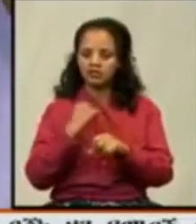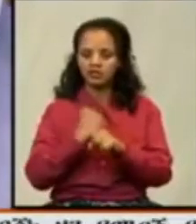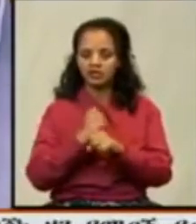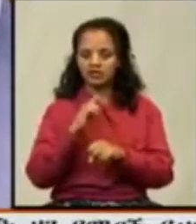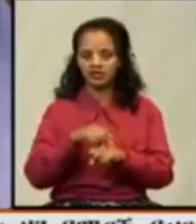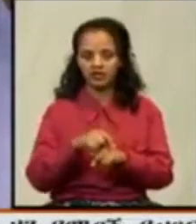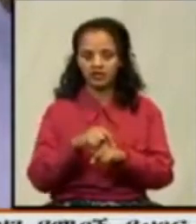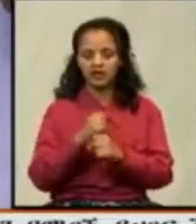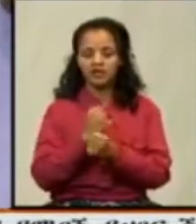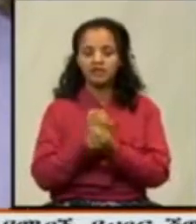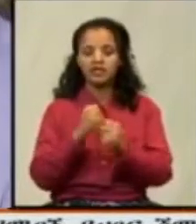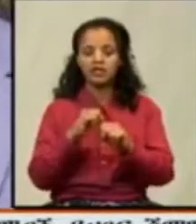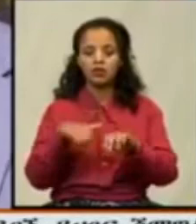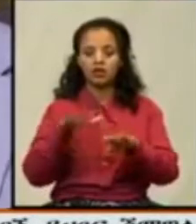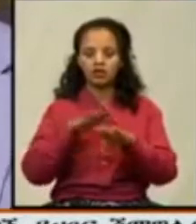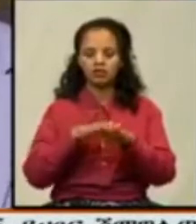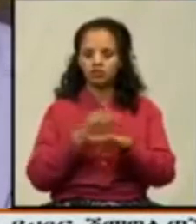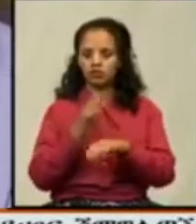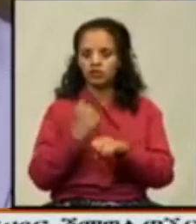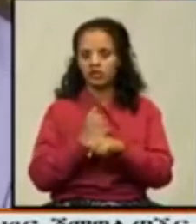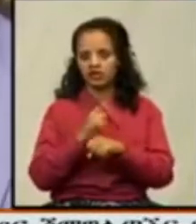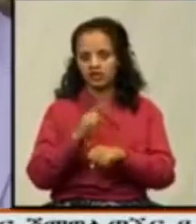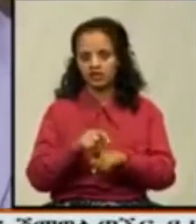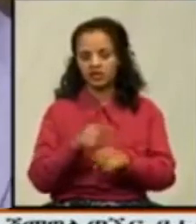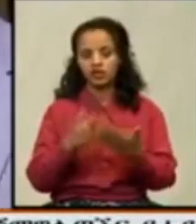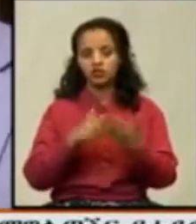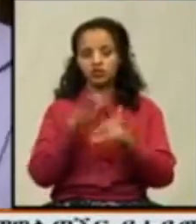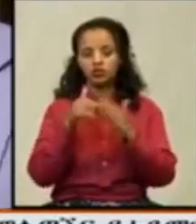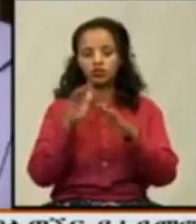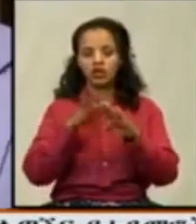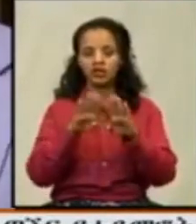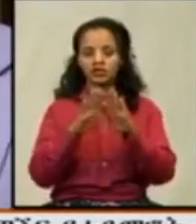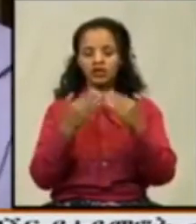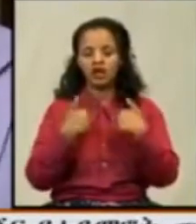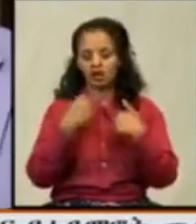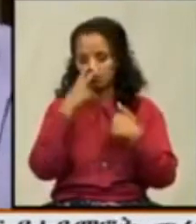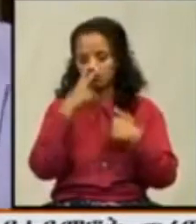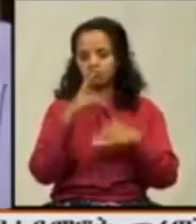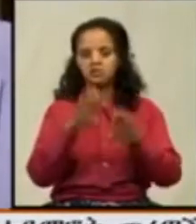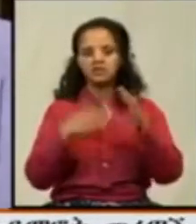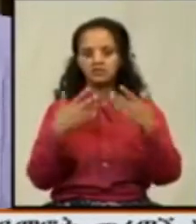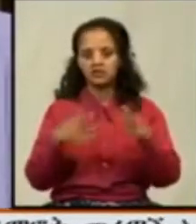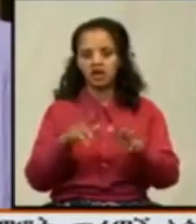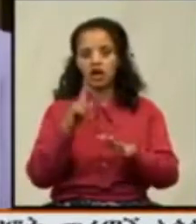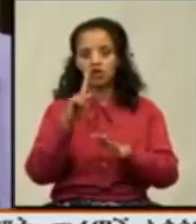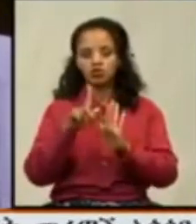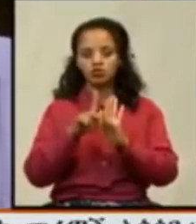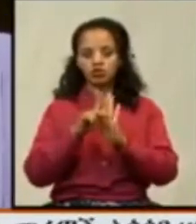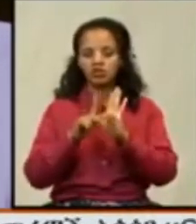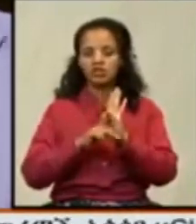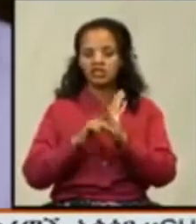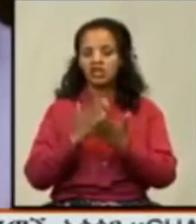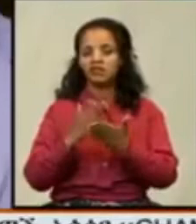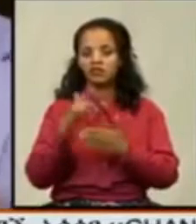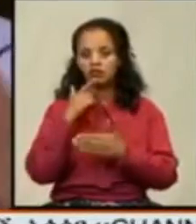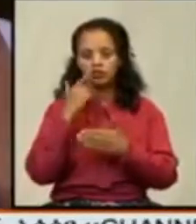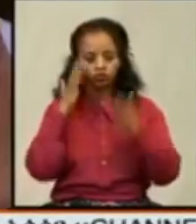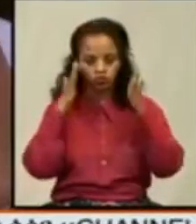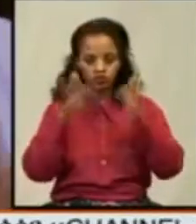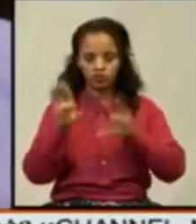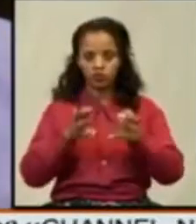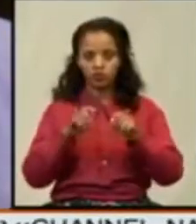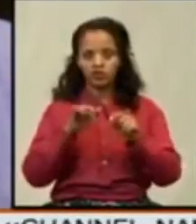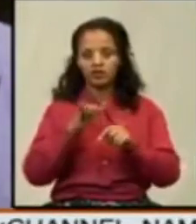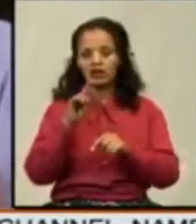እግም ፍትሃዊነት ላይም ብዙ መስራትን ይጠይቃል። እነኚህ ሁሉ ላይ ክፍተት እንዳለ አይተናል፣ ገምግመናል። ይሄ አንዱ ፖሊሲ ይቀርፋል ተብሎ ትኩረትም አድርጎ እንደ